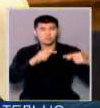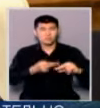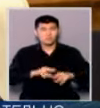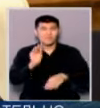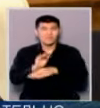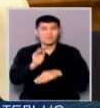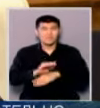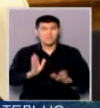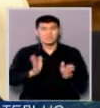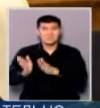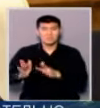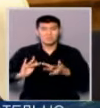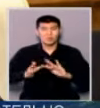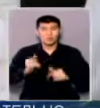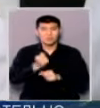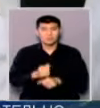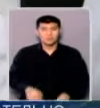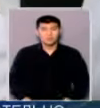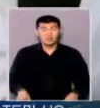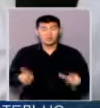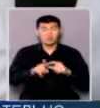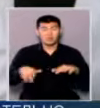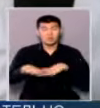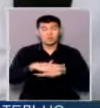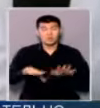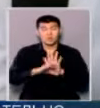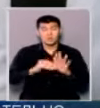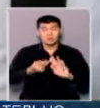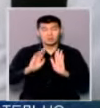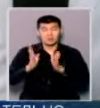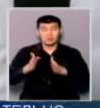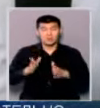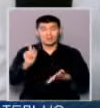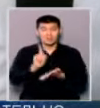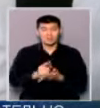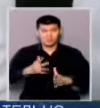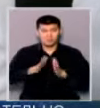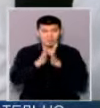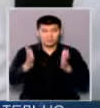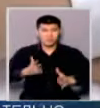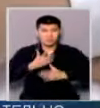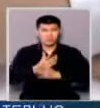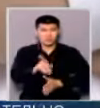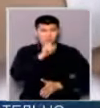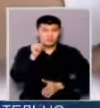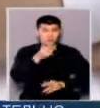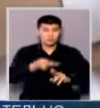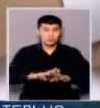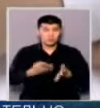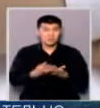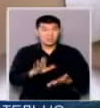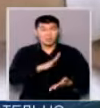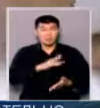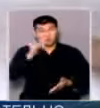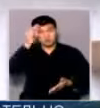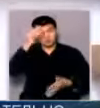обвиняя систему дистанционного обучения. По словам народного избранника, в этом направлении мы должны оказать большую поддержку молодежи. В противном случае